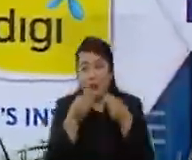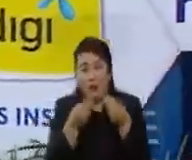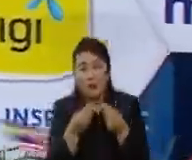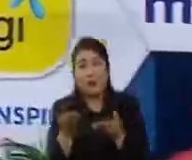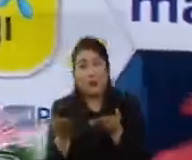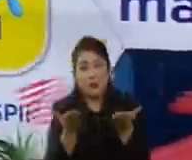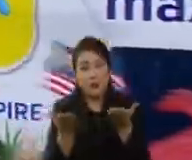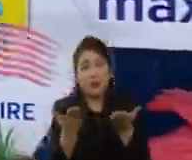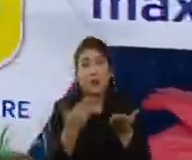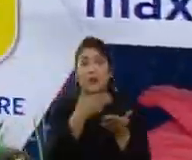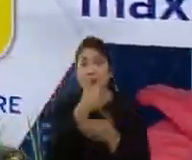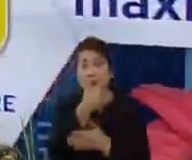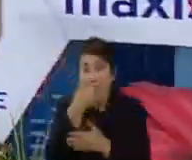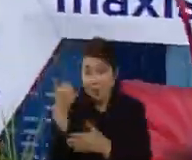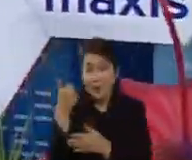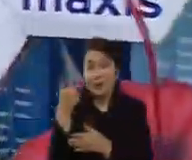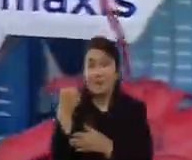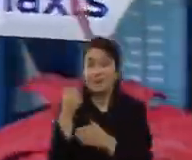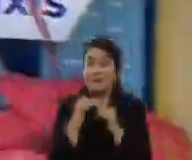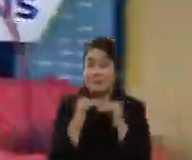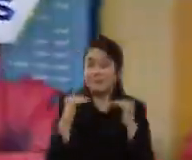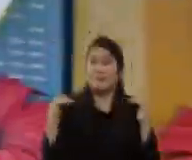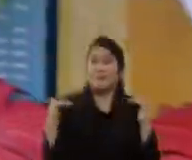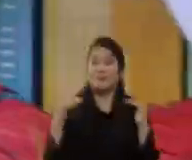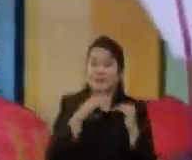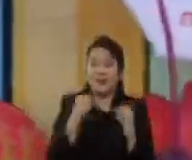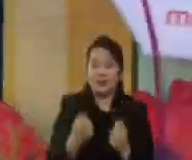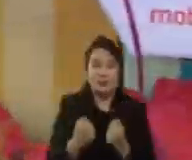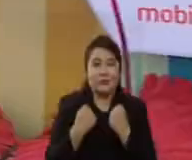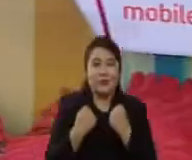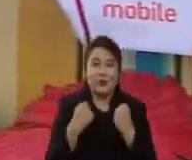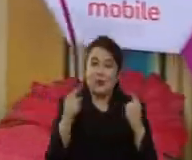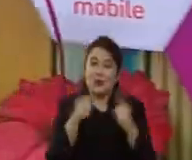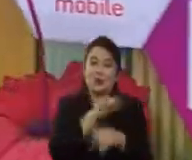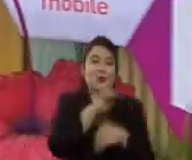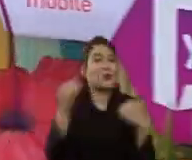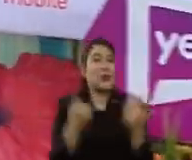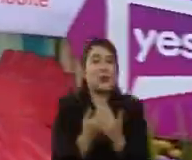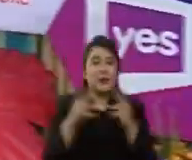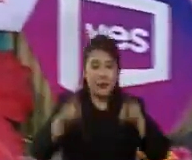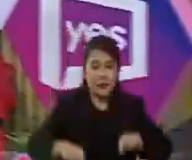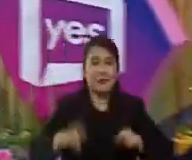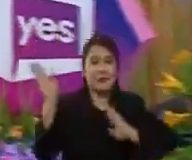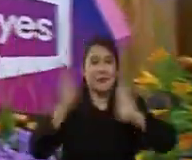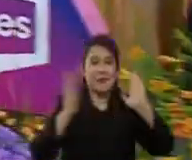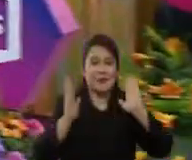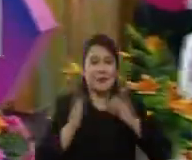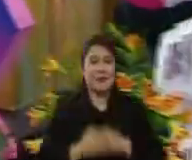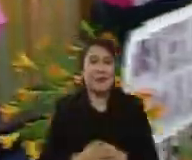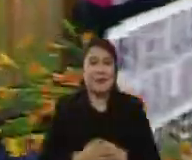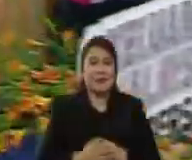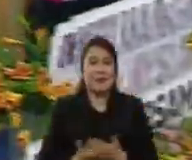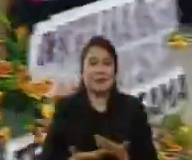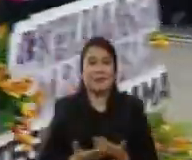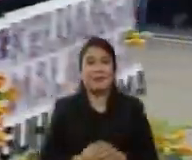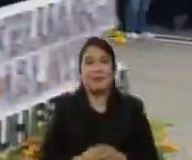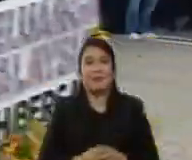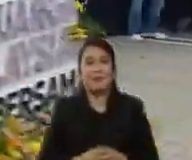perkhidmatan yang terbaik, stabil dan utuh kepada seluruh keluarga Malaysia tanpa mengira